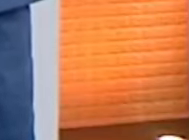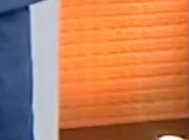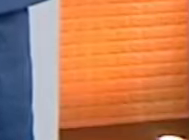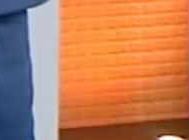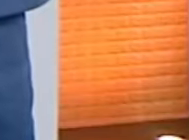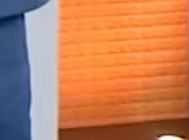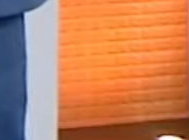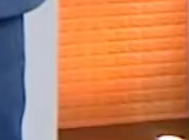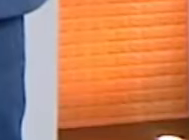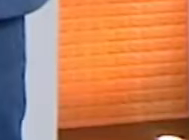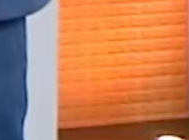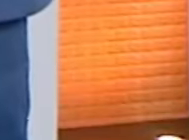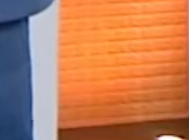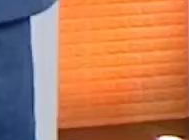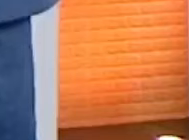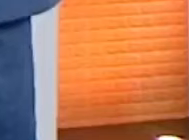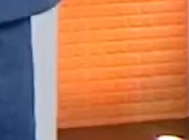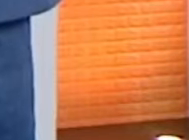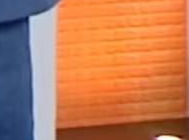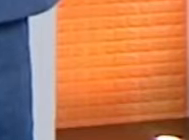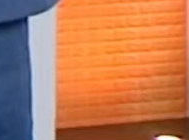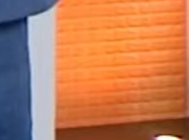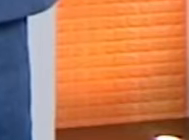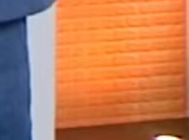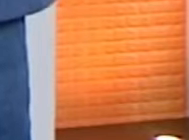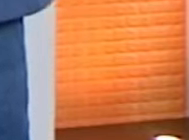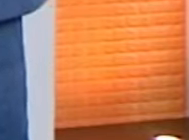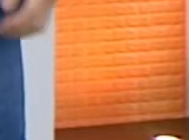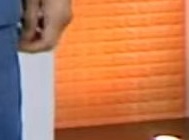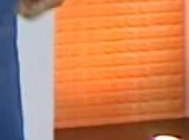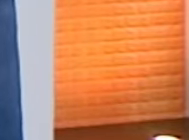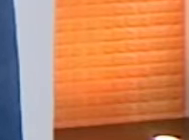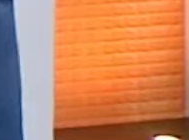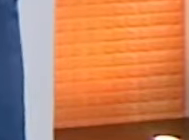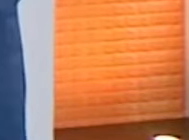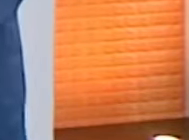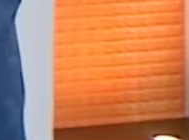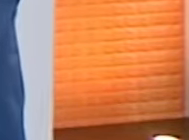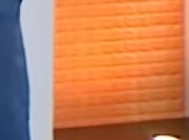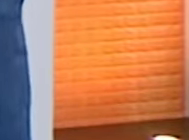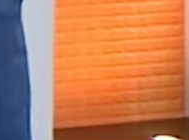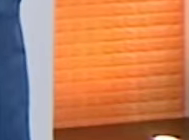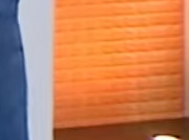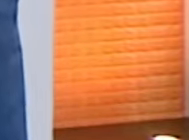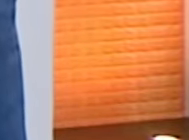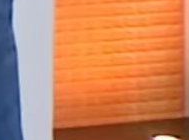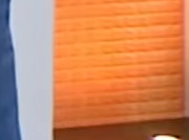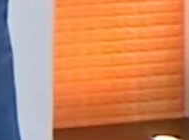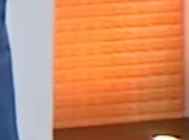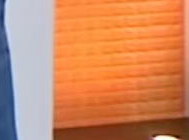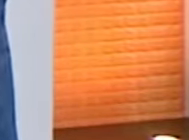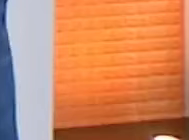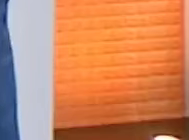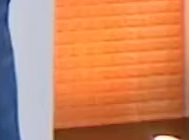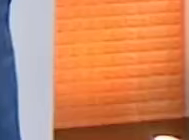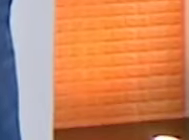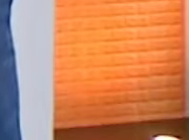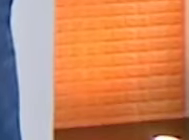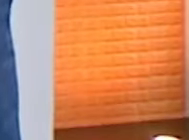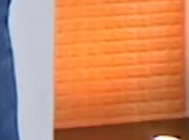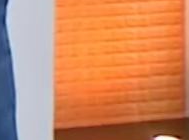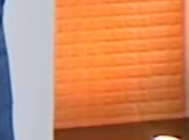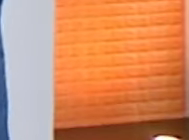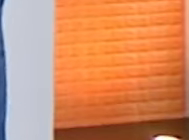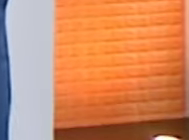Igan, mauna ka sa mga balita. Mag-subscribe sa GMA Integrated News sa YouTube. Sa mga kapuso abroad, subaybayan nyo kami sa